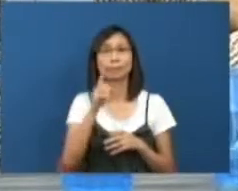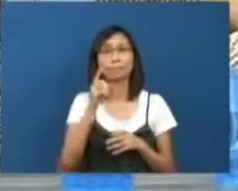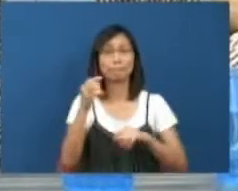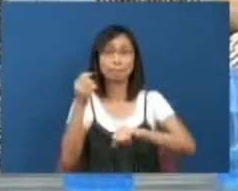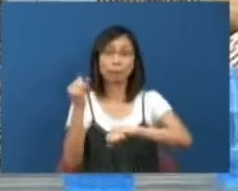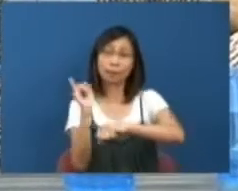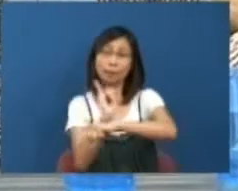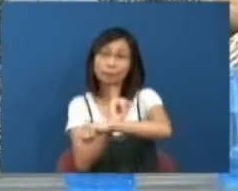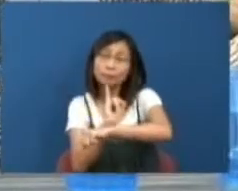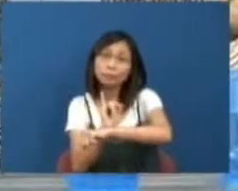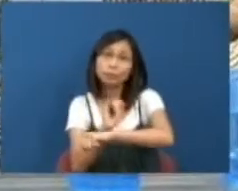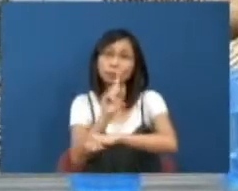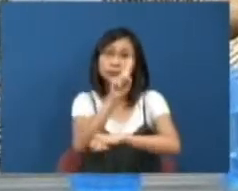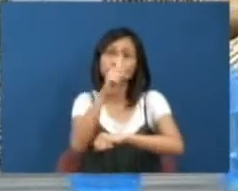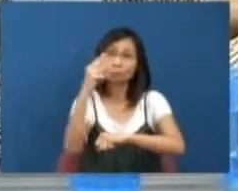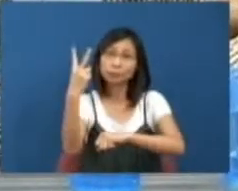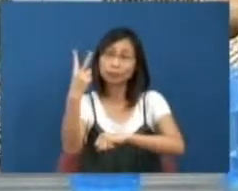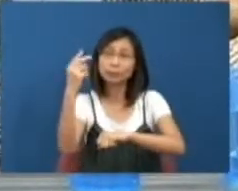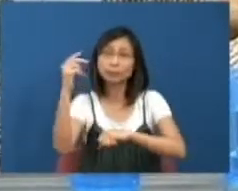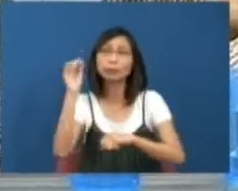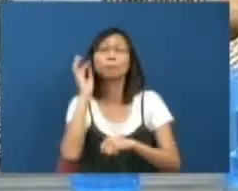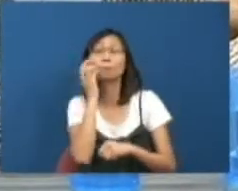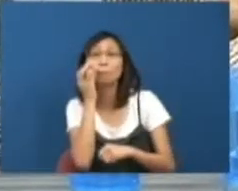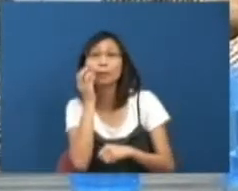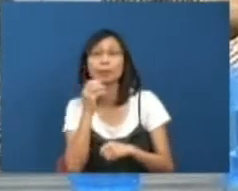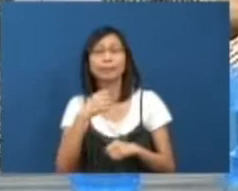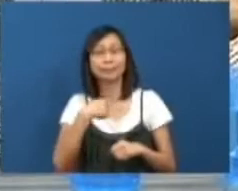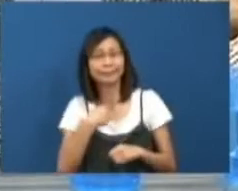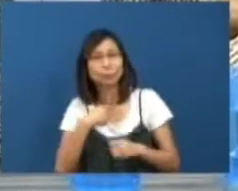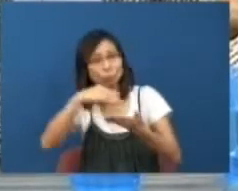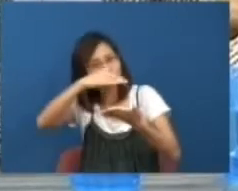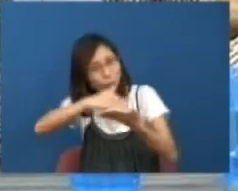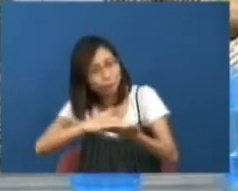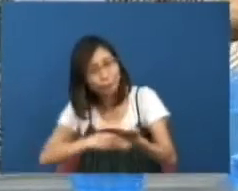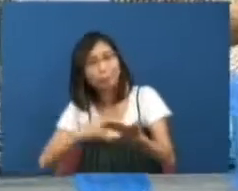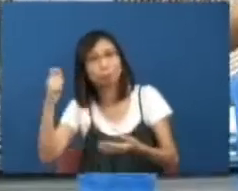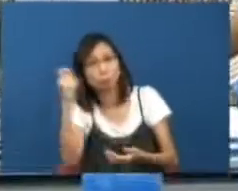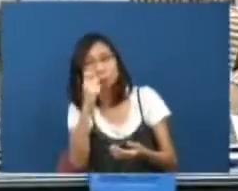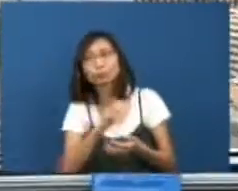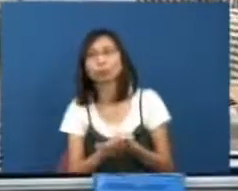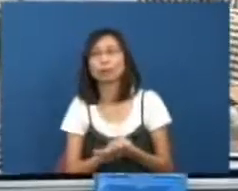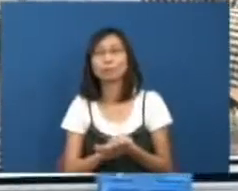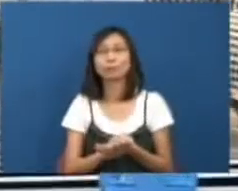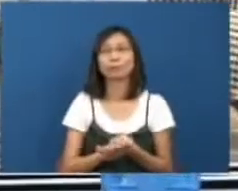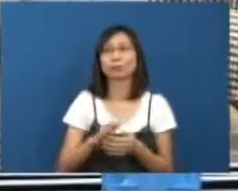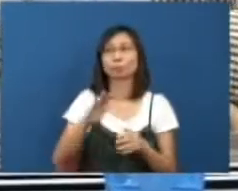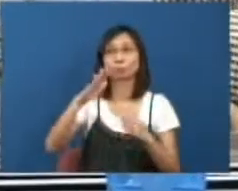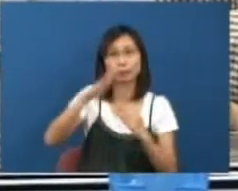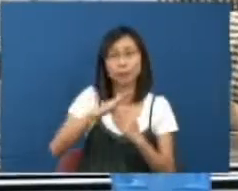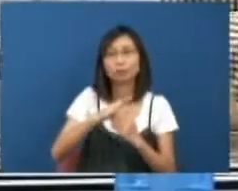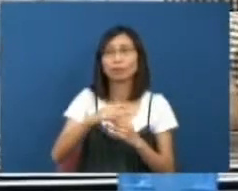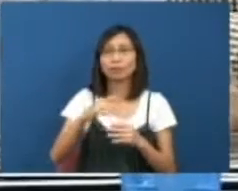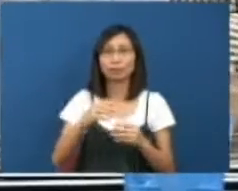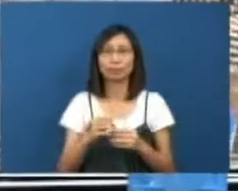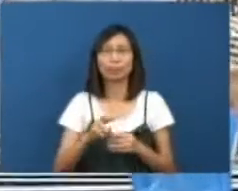米的風速的時候呢，它就要減速的了。減速就怎樣踩壁、就會發熱的。